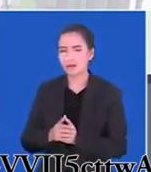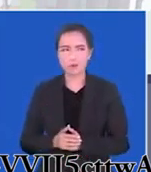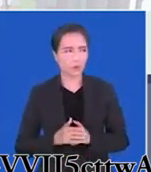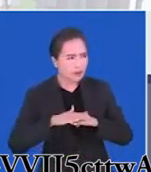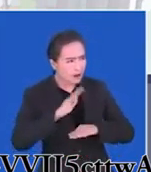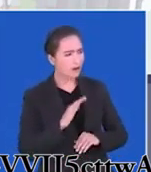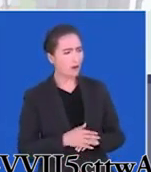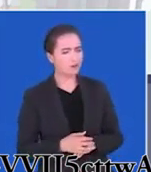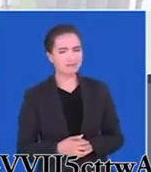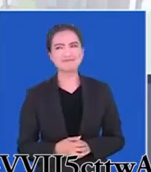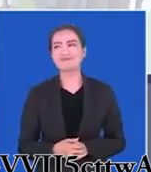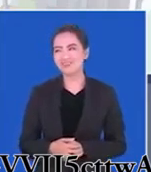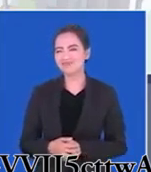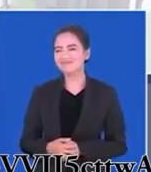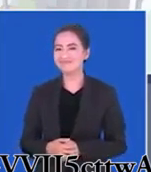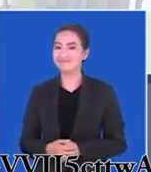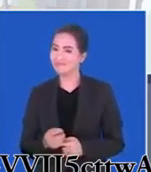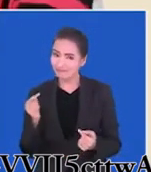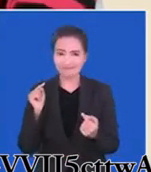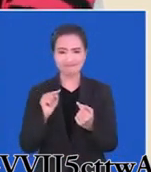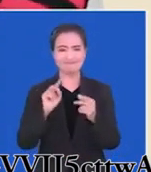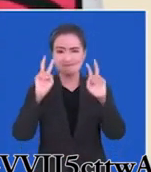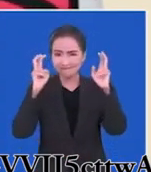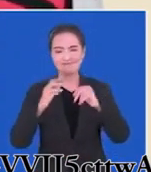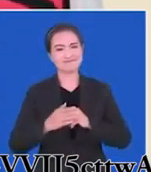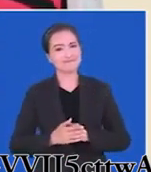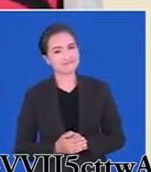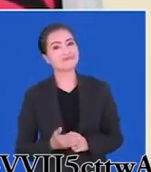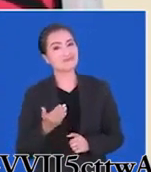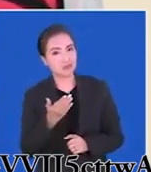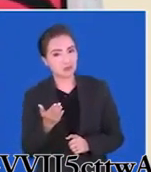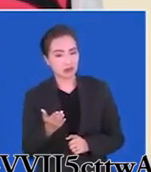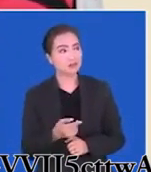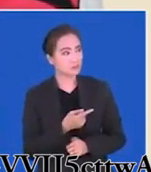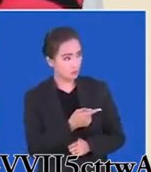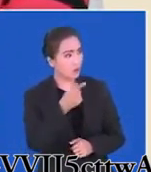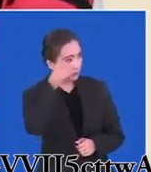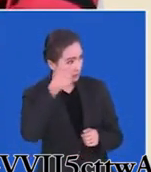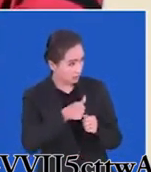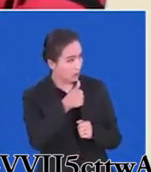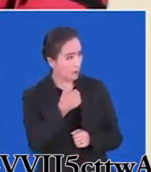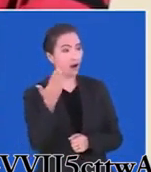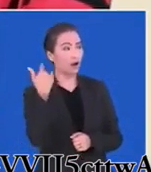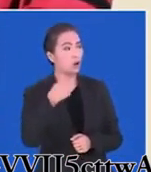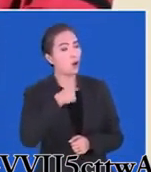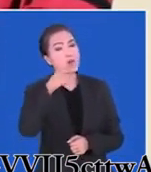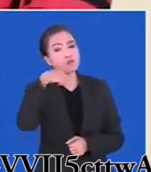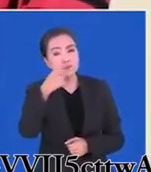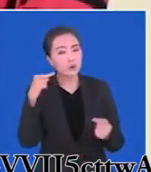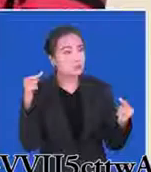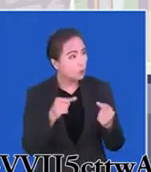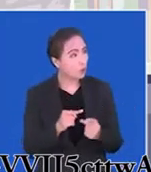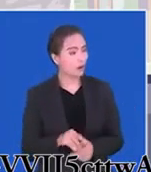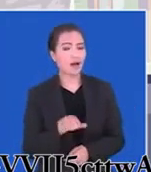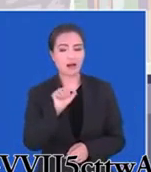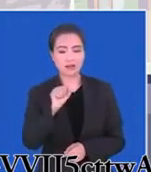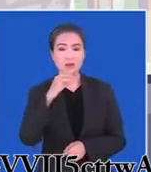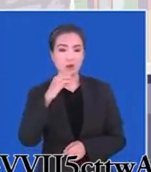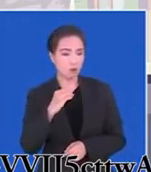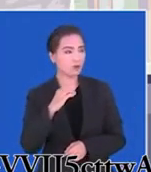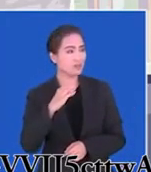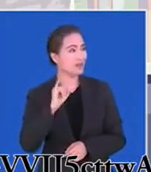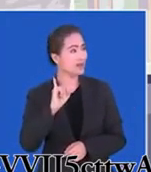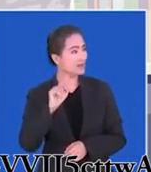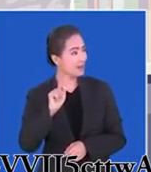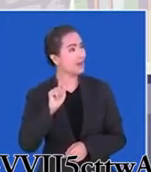าทเกินนะเนี่ยอ๋อ เหร อมาเข้าเรื่องดีกว่าคุณผู้ชมฮะแล้วพี่จอยคงจำได้ว่าครั้งที่แล้วเนี่ยนะผมพูดถึงเรื่องสื่อสังคมออน